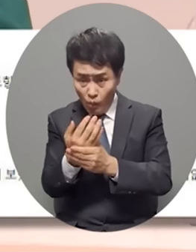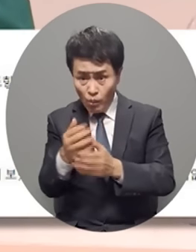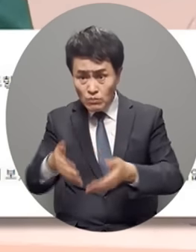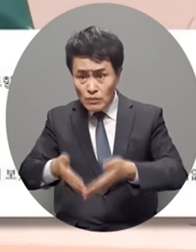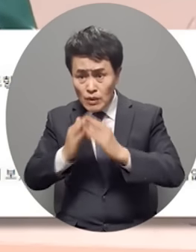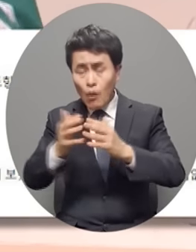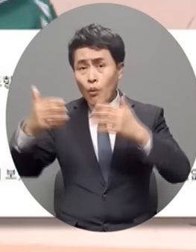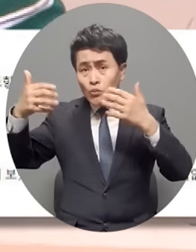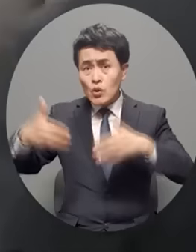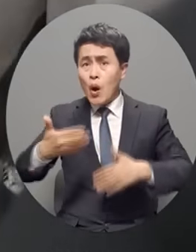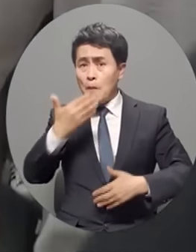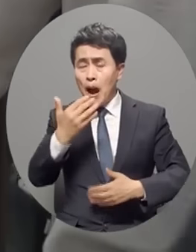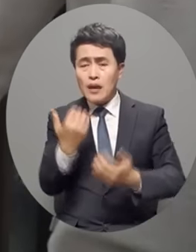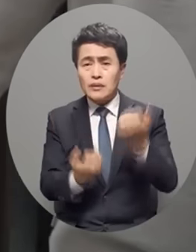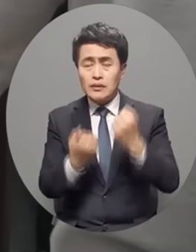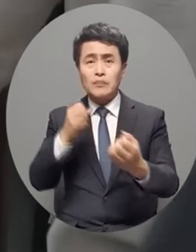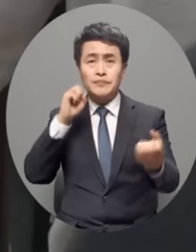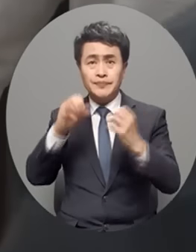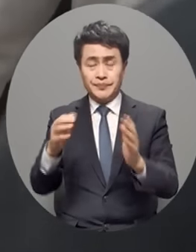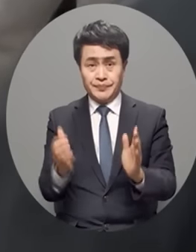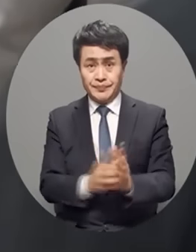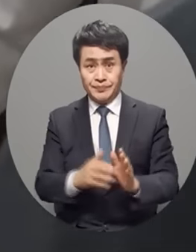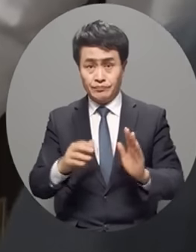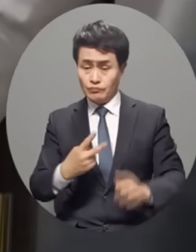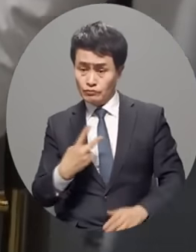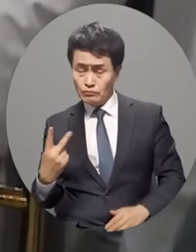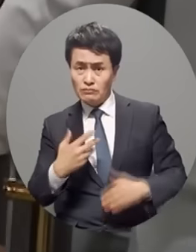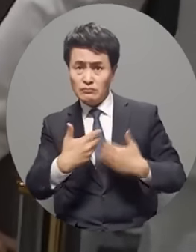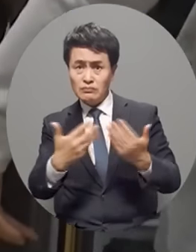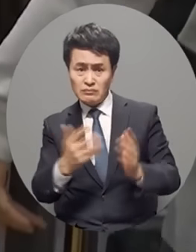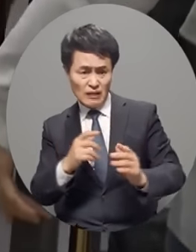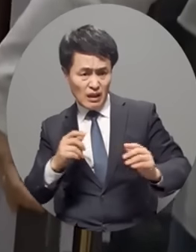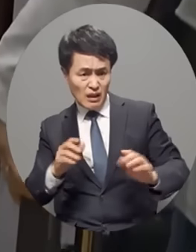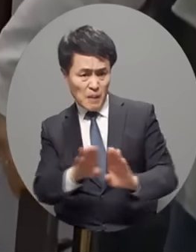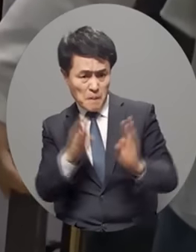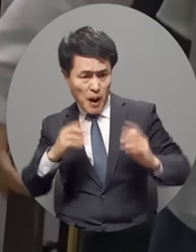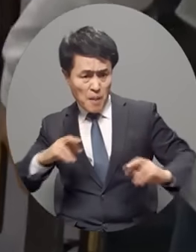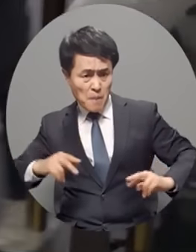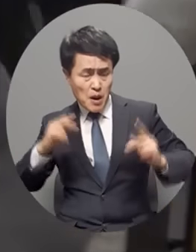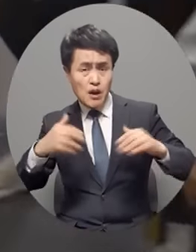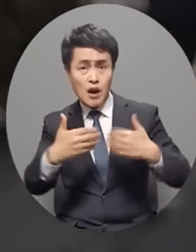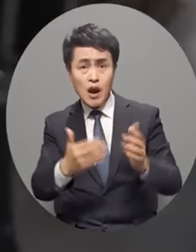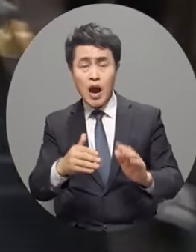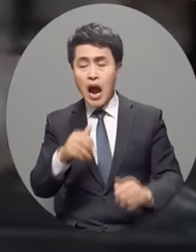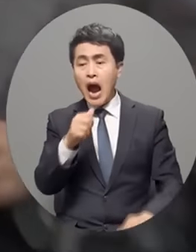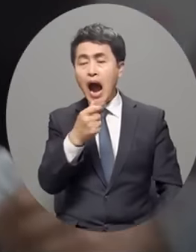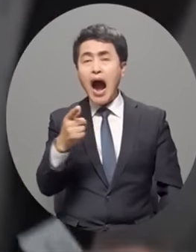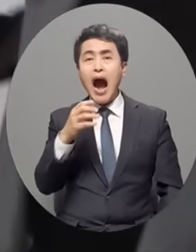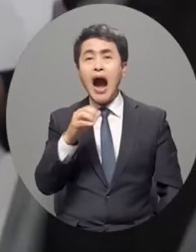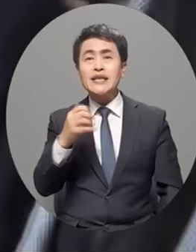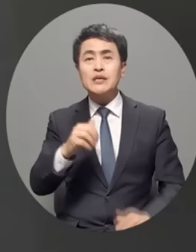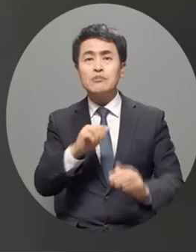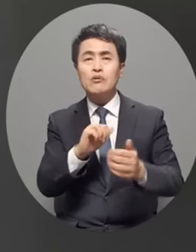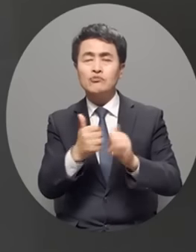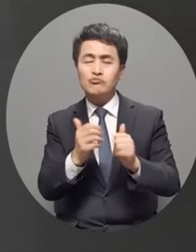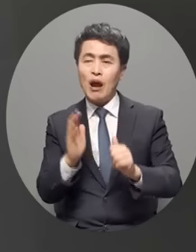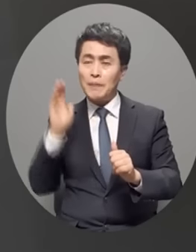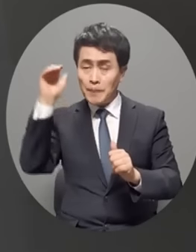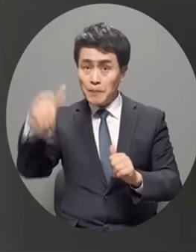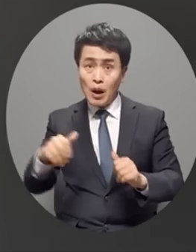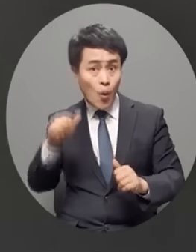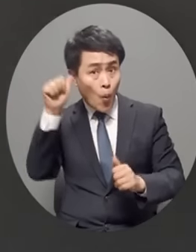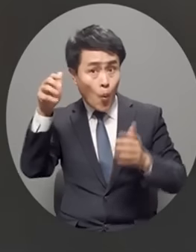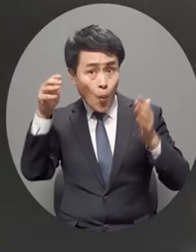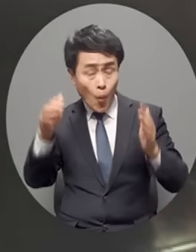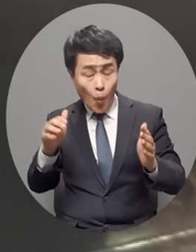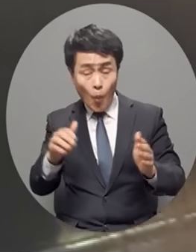가능한 조건이었다고 해명했습니다. 양측의 폭로전이 계속되자 하이브 주가는 곤두박질쳤습니다. 닷새 동안